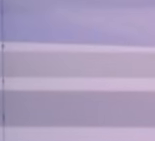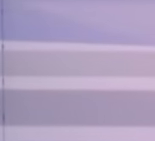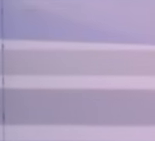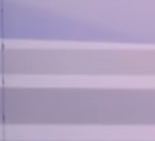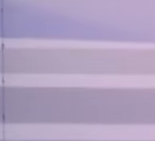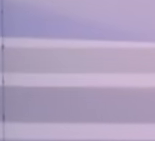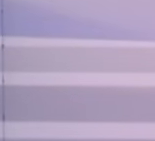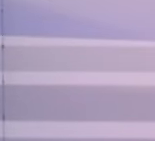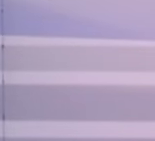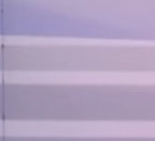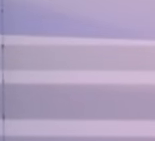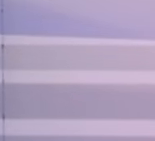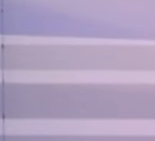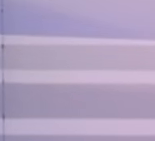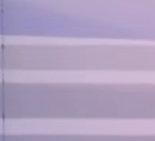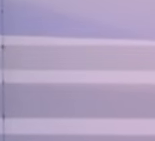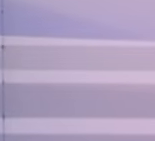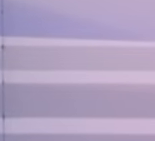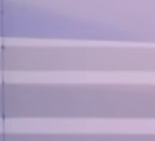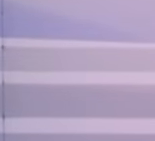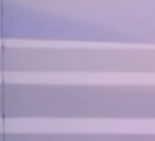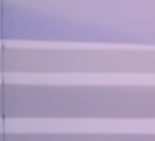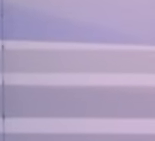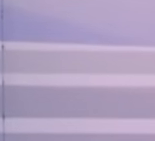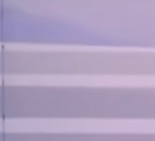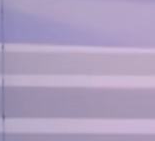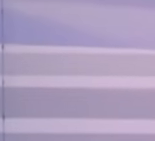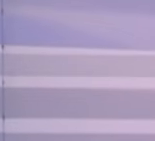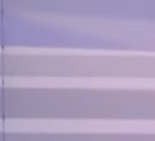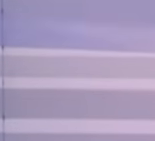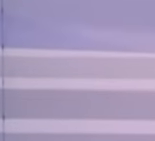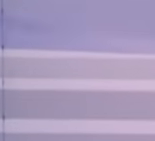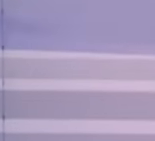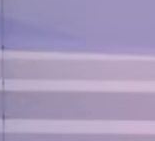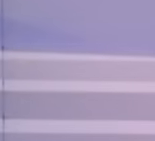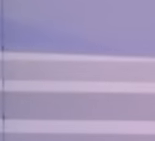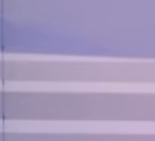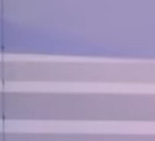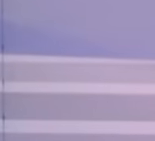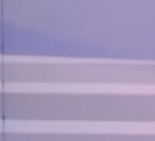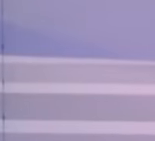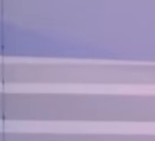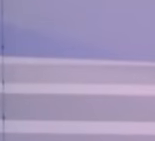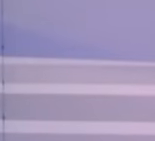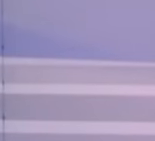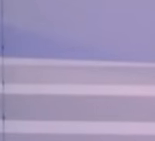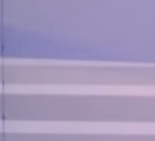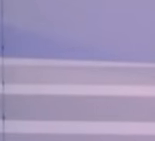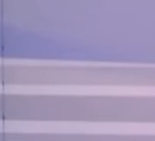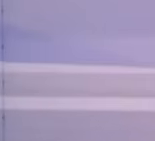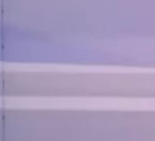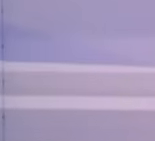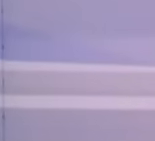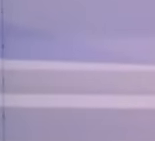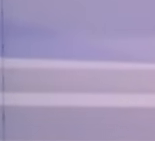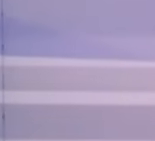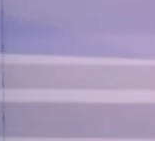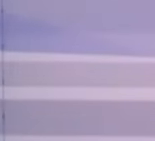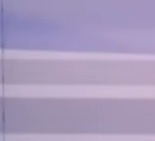Mga kapuso, patuloy na tumutok sa mga balita. Mag-subscribe sa GMA Integrated News sa YouTube. Sa mga kapuso abroad,